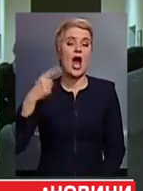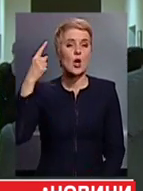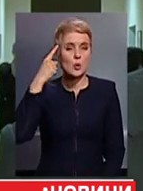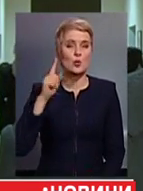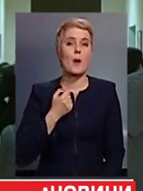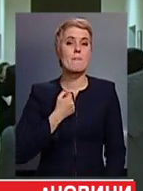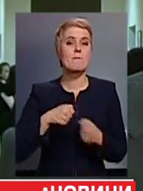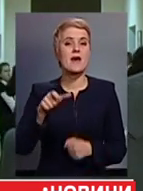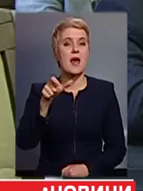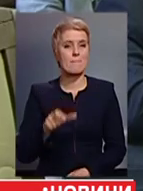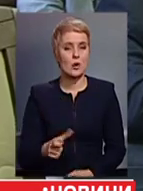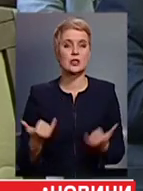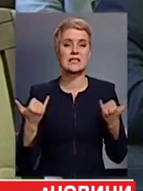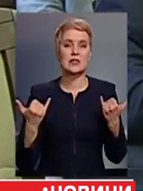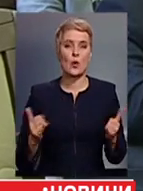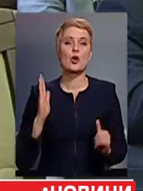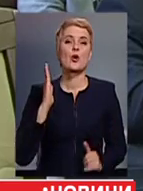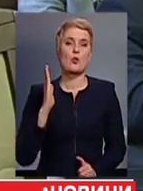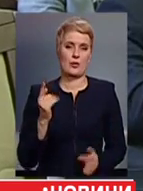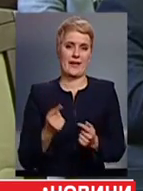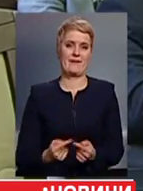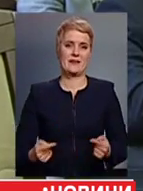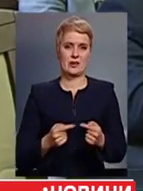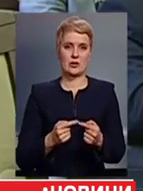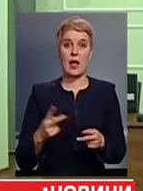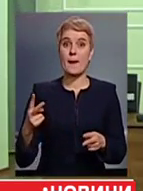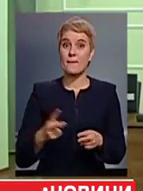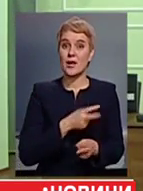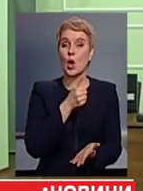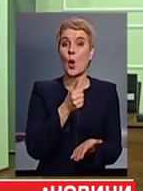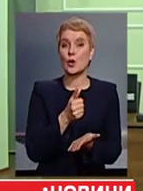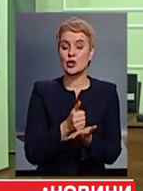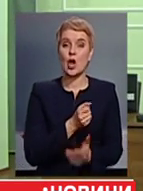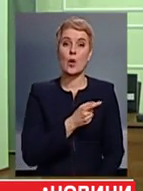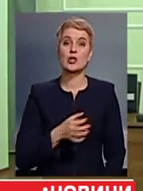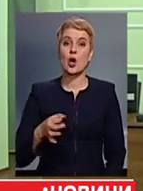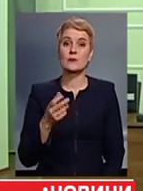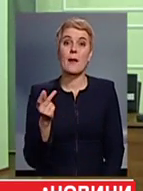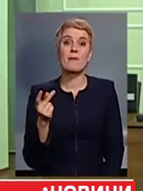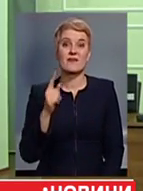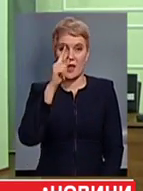все-таки переможець сьогодні буде визначено. Без очільника Одеська область уже півтора місяця. Розпорядження про конкурс на цю